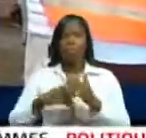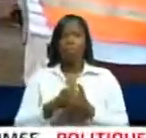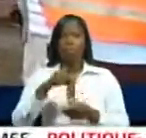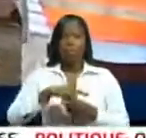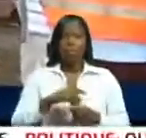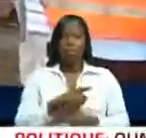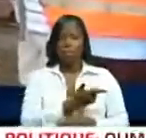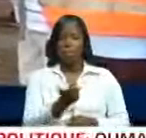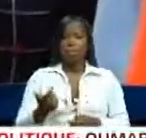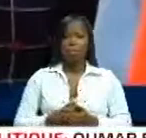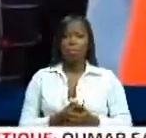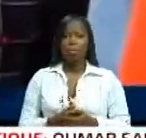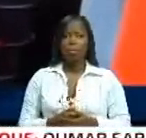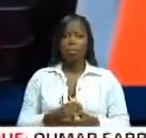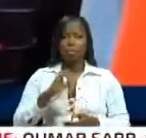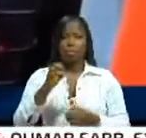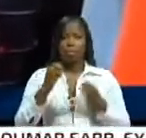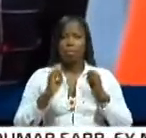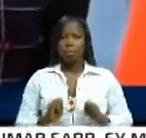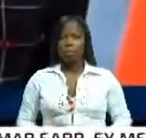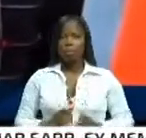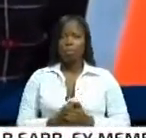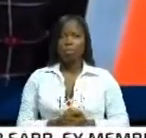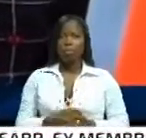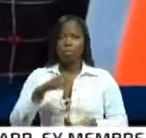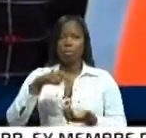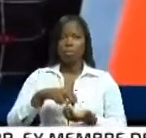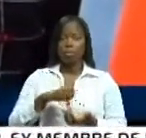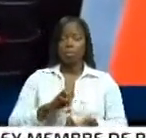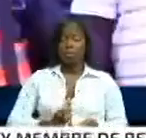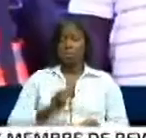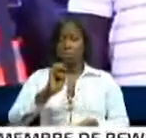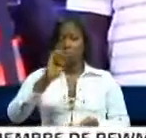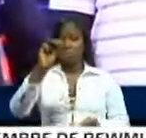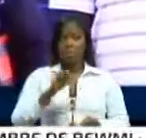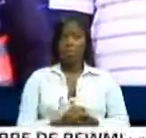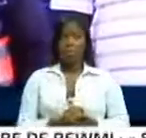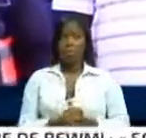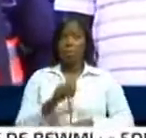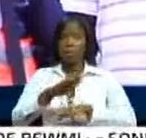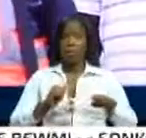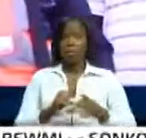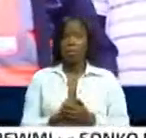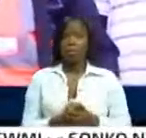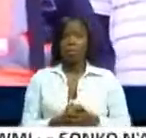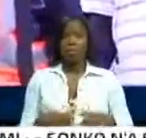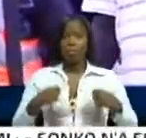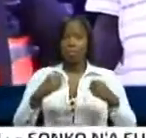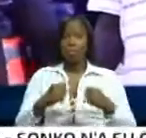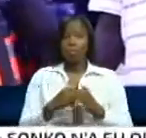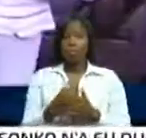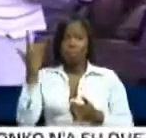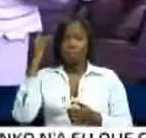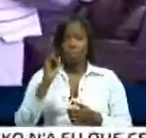fait aux agents de la sécurité portuaire son monde et où que nous pour dénoncer ce qu'ils appellent forfaiture il